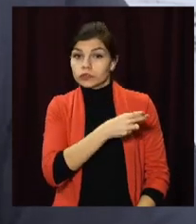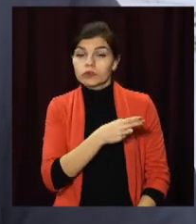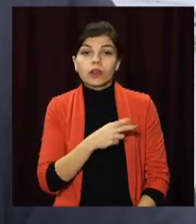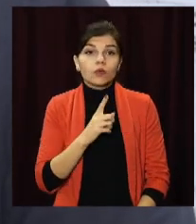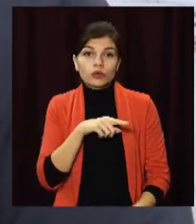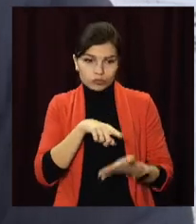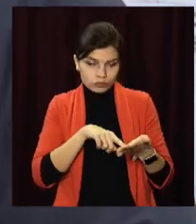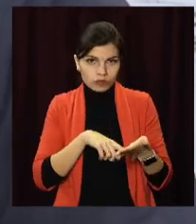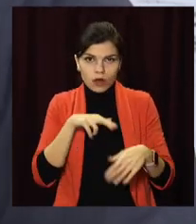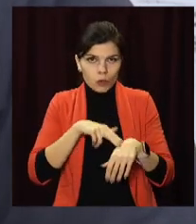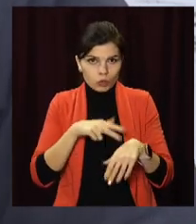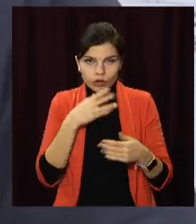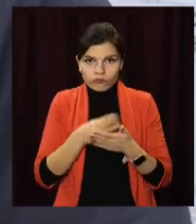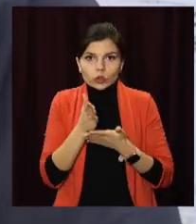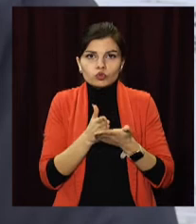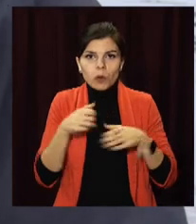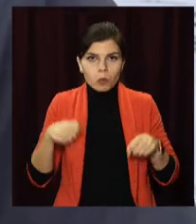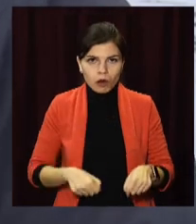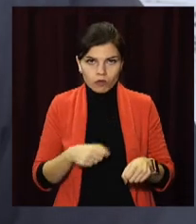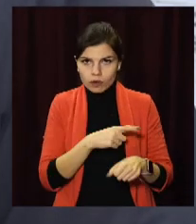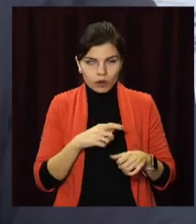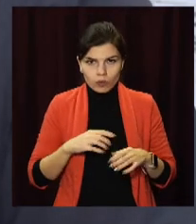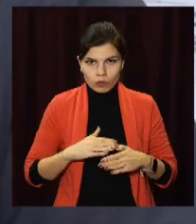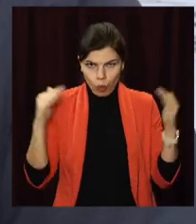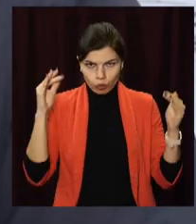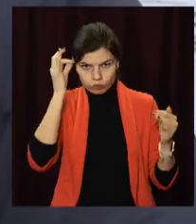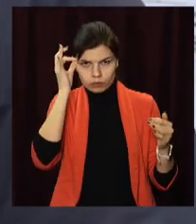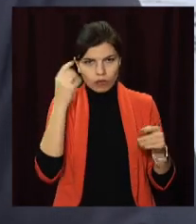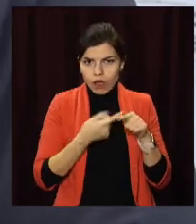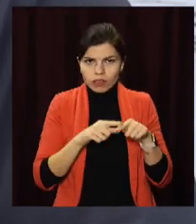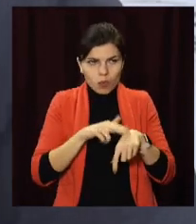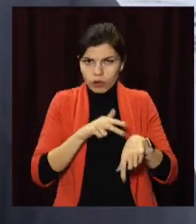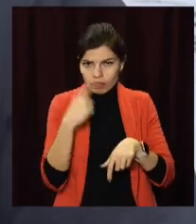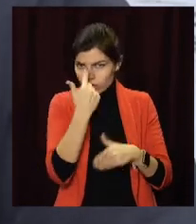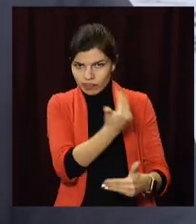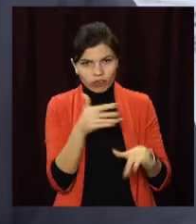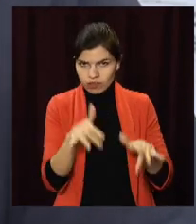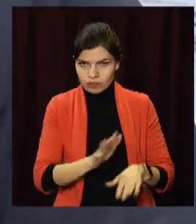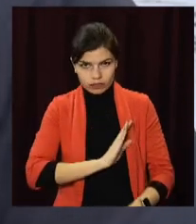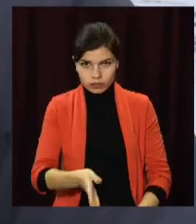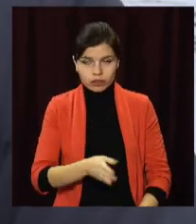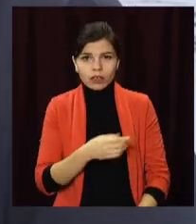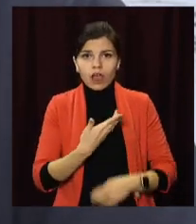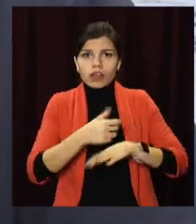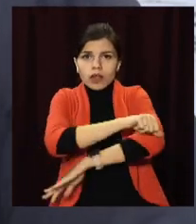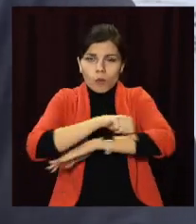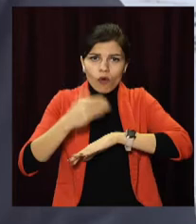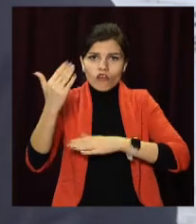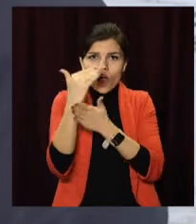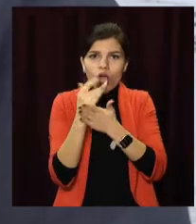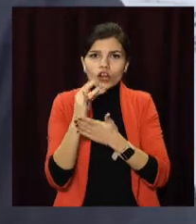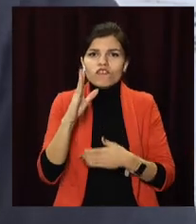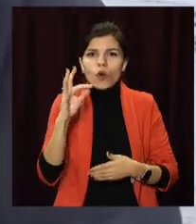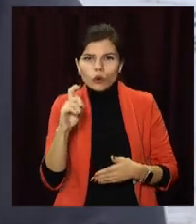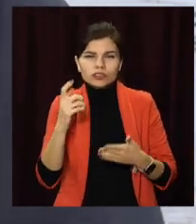во многих степени полиция превышает свои служебные полномочия, потому что в первую очередь это не полномочия полиции разбираться в таможенных режимах ввозов